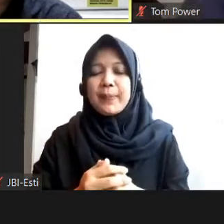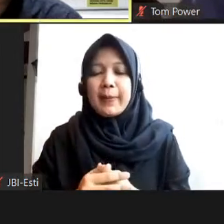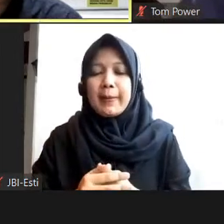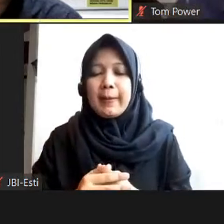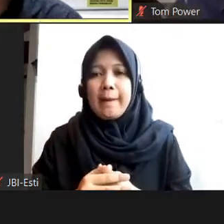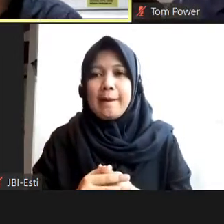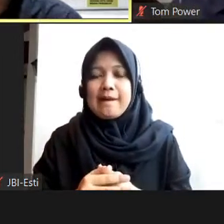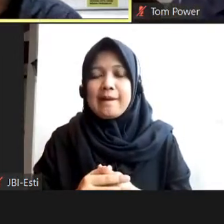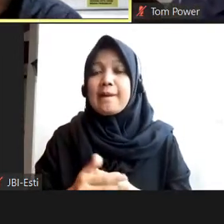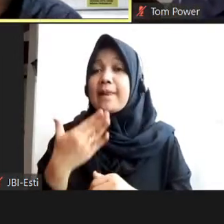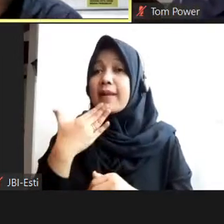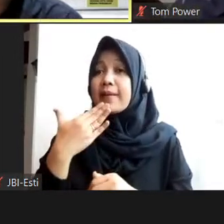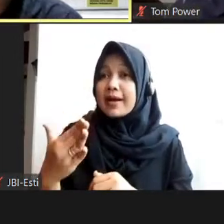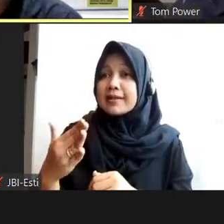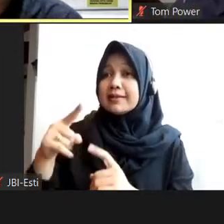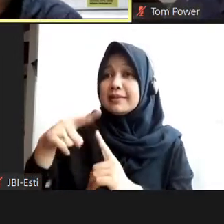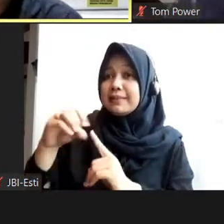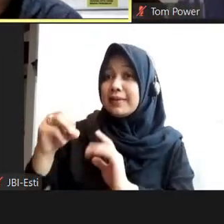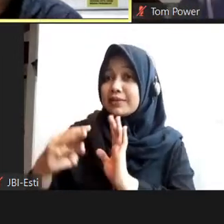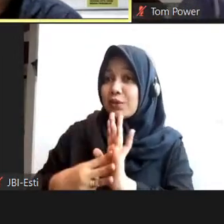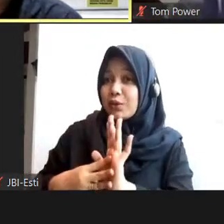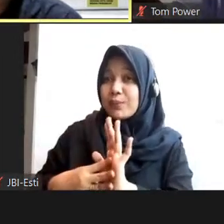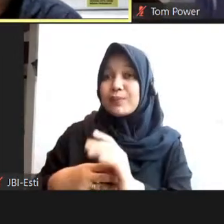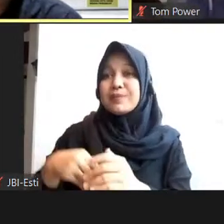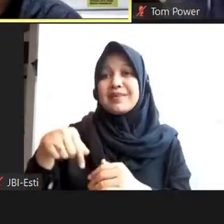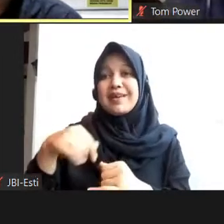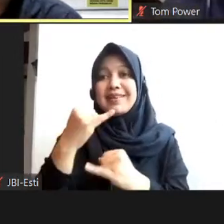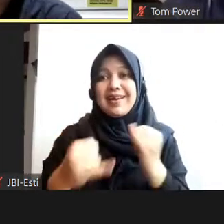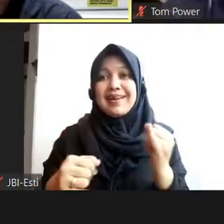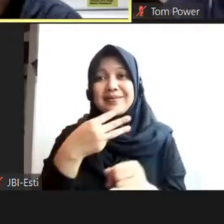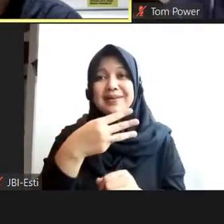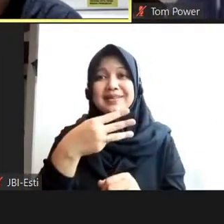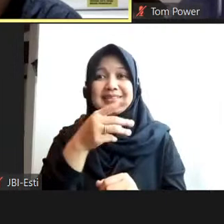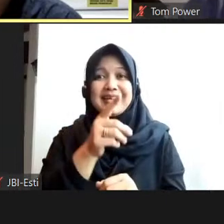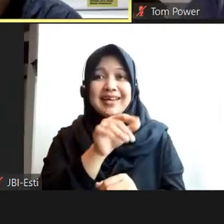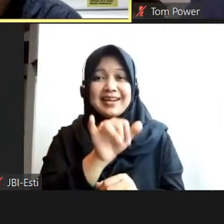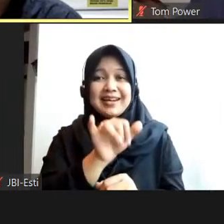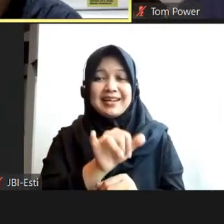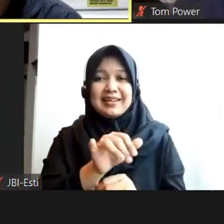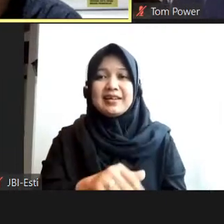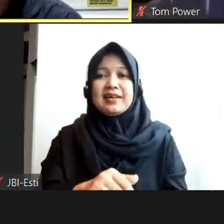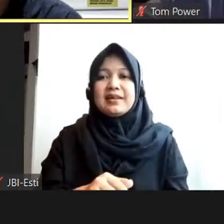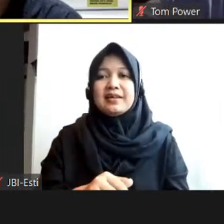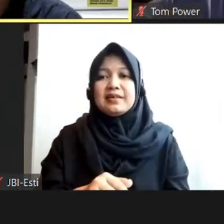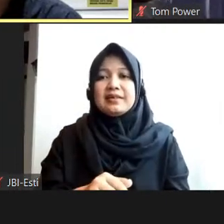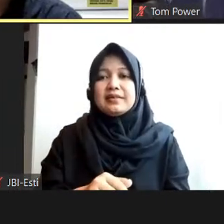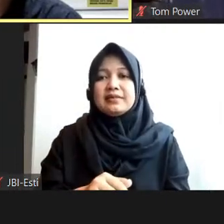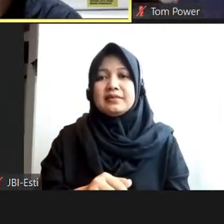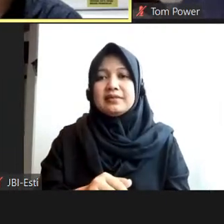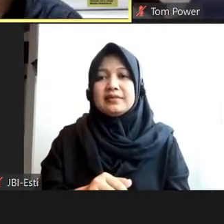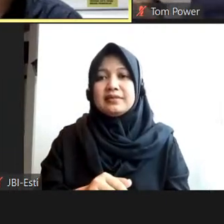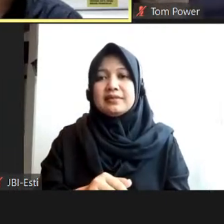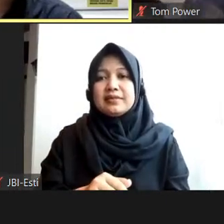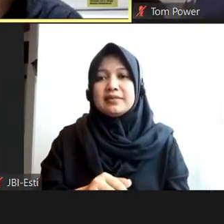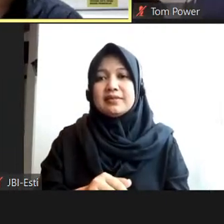Terima kasih banyak, Mas Tom. Terakhir, Bang Eri, ada beberapa pertanyaan yang juga belum terjawab, silakan.